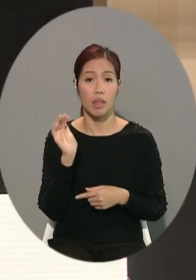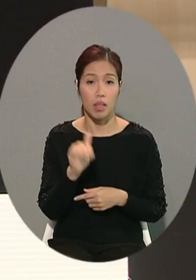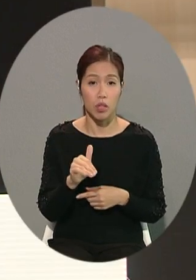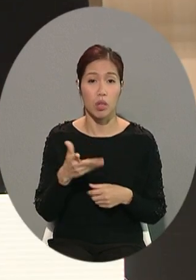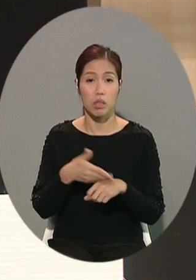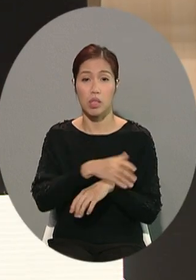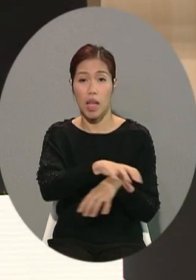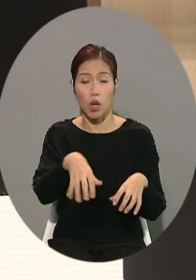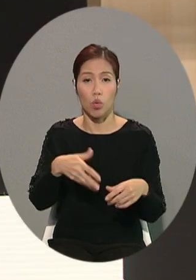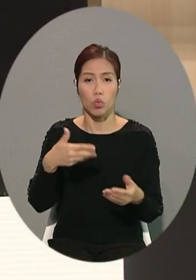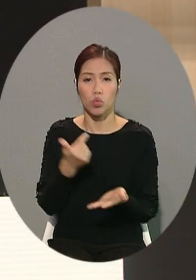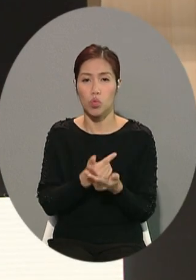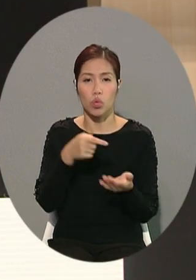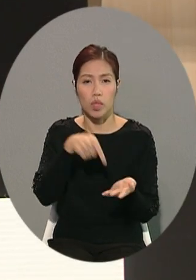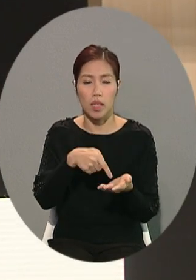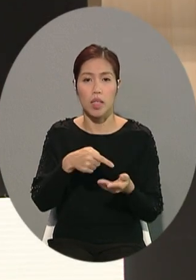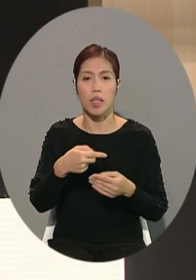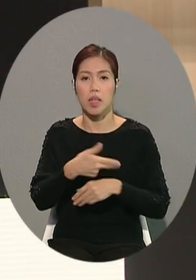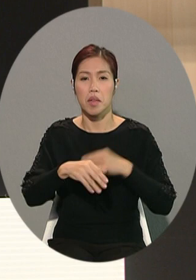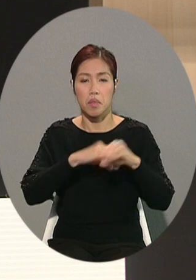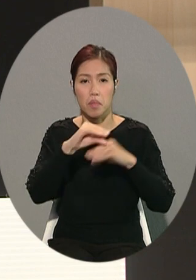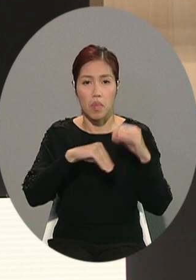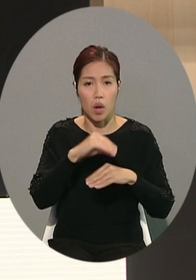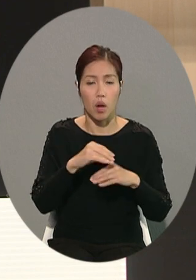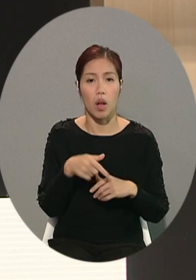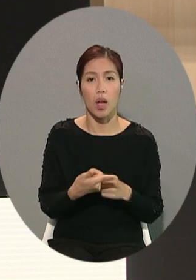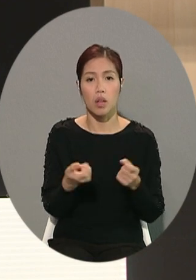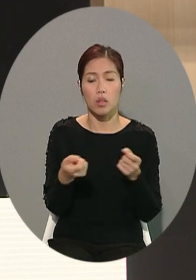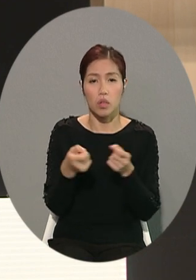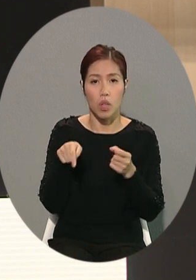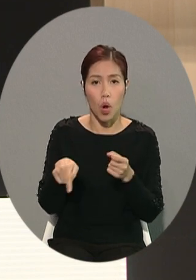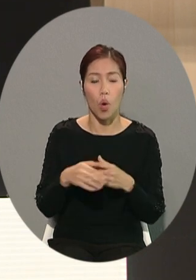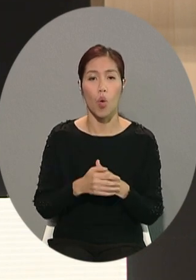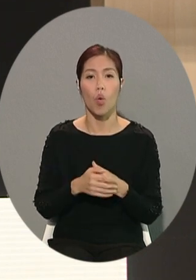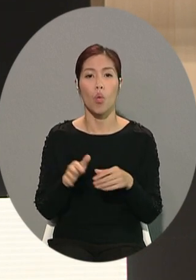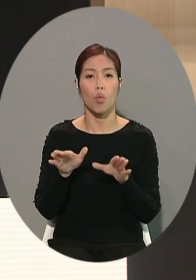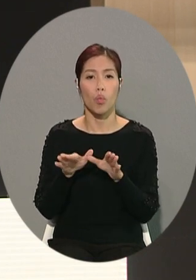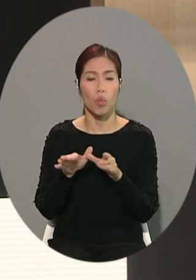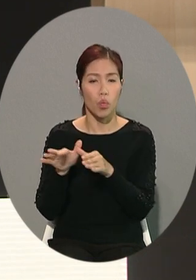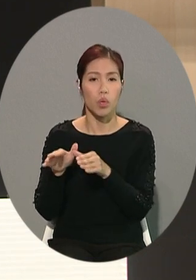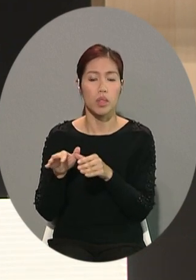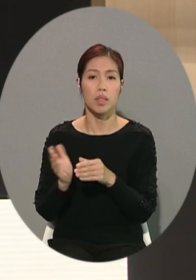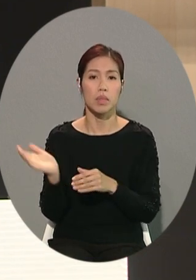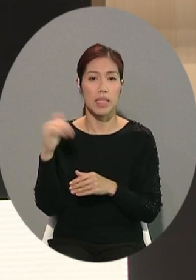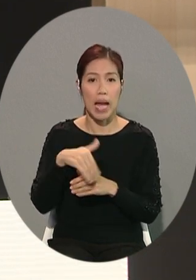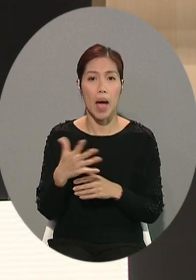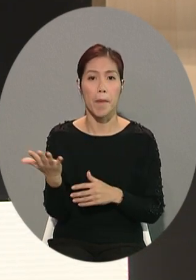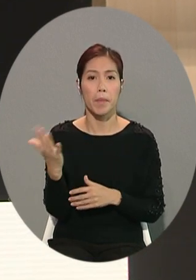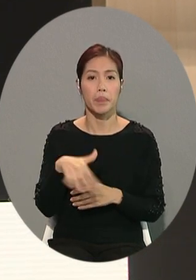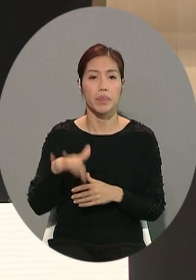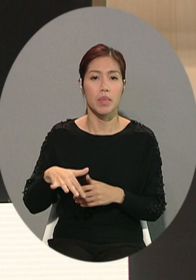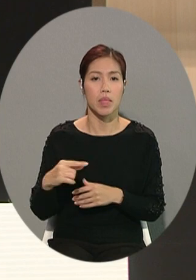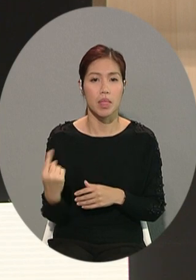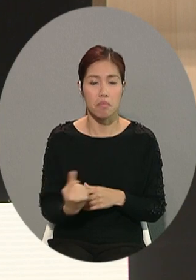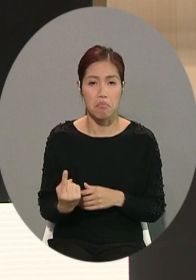重點項目撥款，就以在我們鄰近選區城福為例，在蝴蝶山那裡就用了5000萬就起